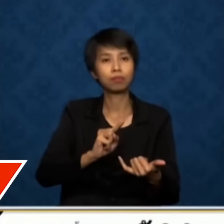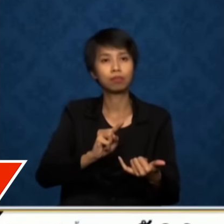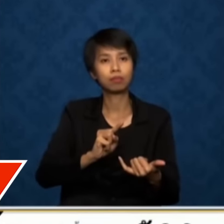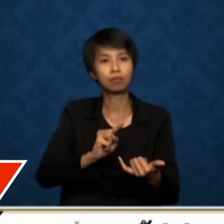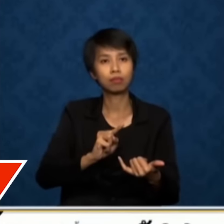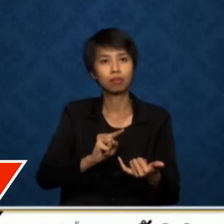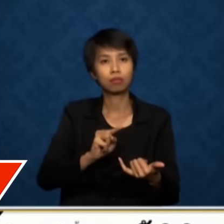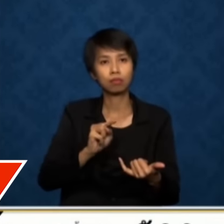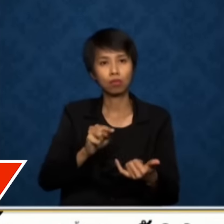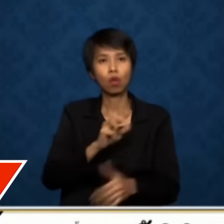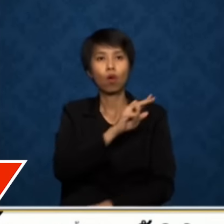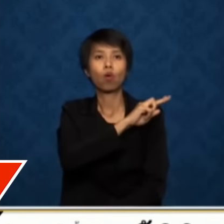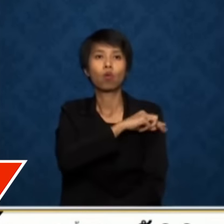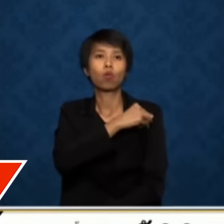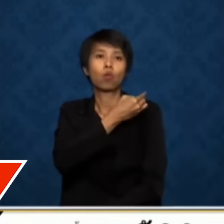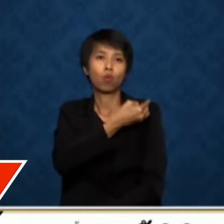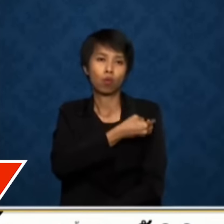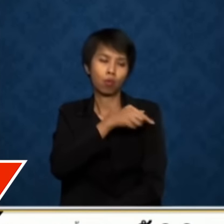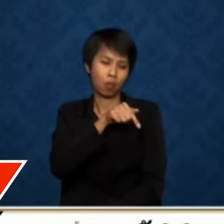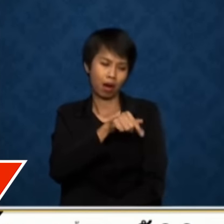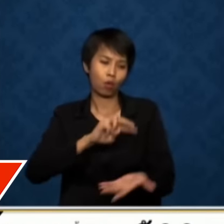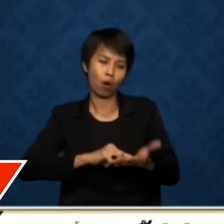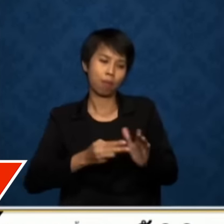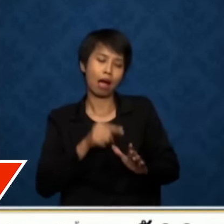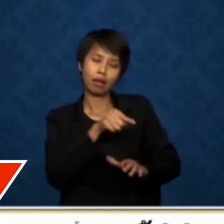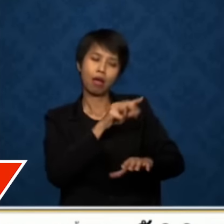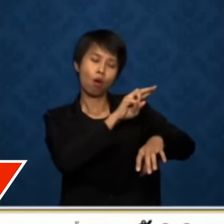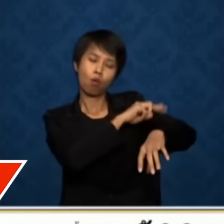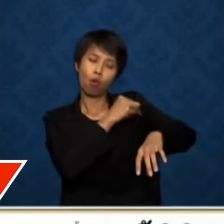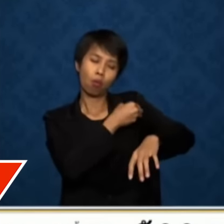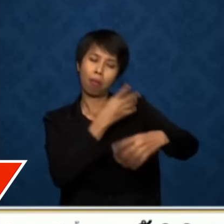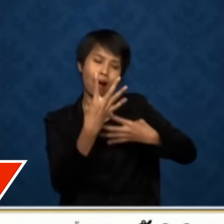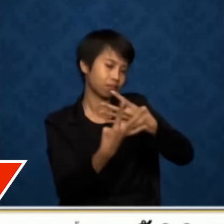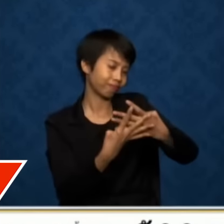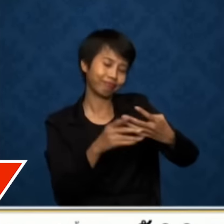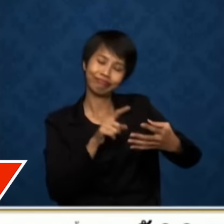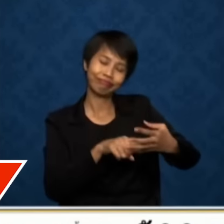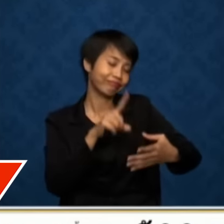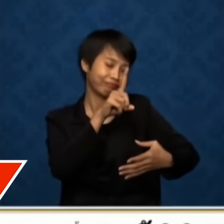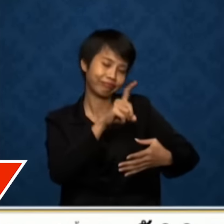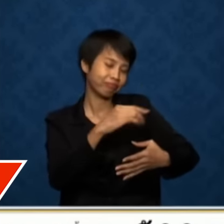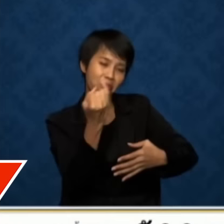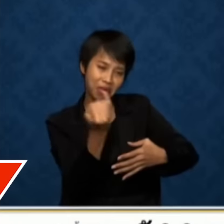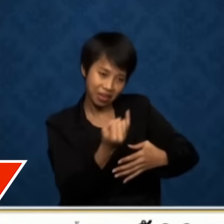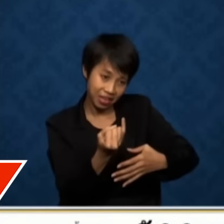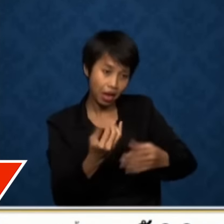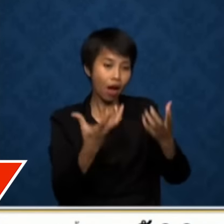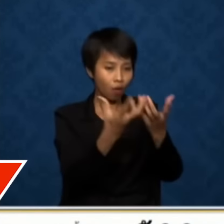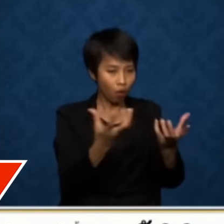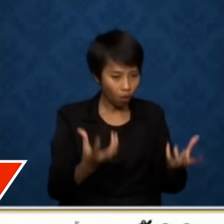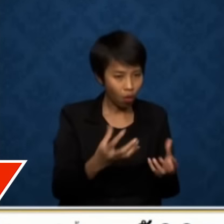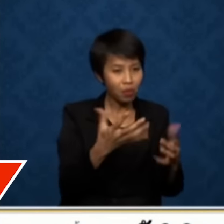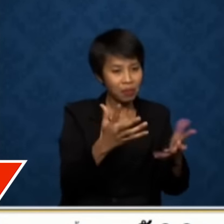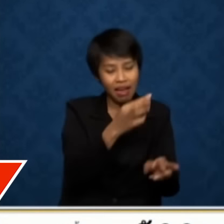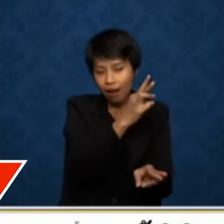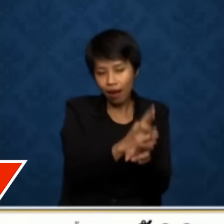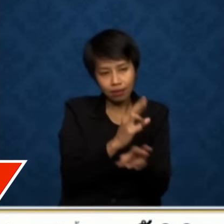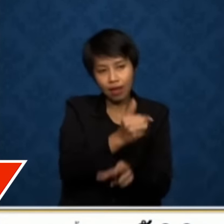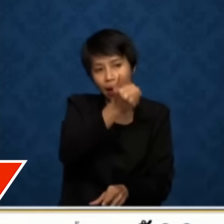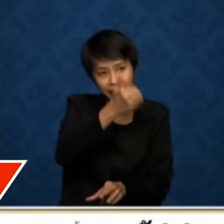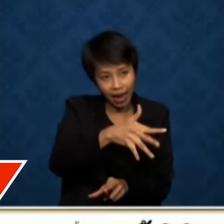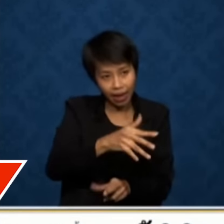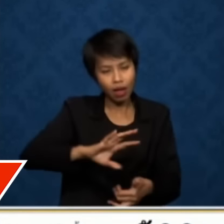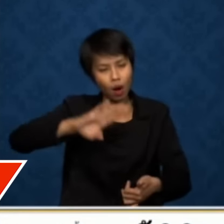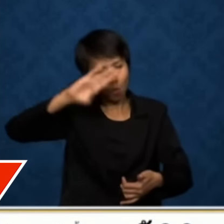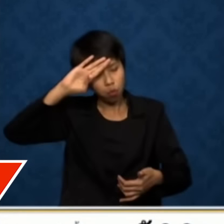เป็นโรงพยาบาลราชทัณฑ์ไม่มีศักยภาพโรงพยาบาลราชทัณฑ์ไม่มีเครื่องมือต่างๆเหล่านี้ไม่สามารถรักษาใดๆได้พอทราบอา